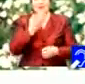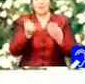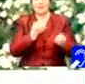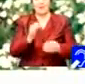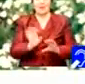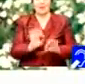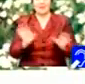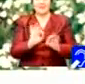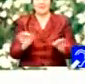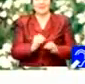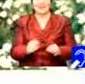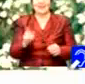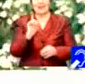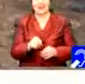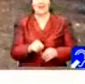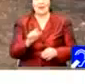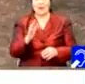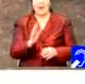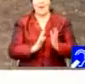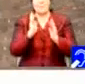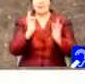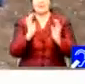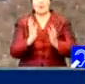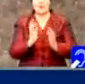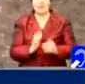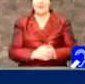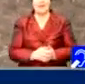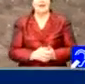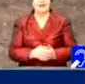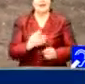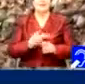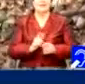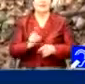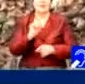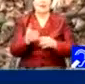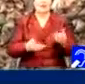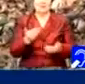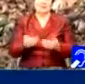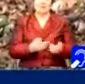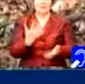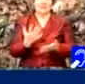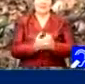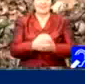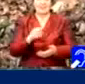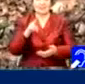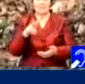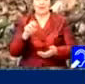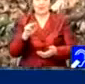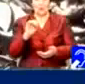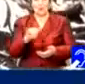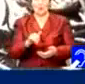cu zâne și ele ale pădurii. La capătul a 2 ore de mers pe jos, prin pădure, găsești platoul